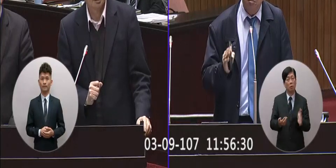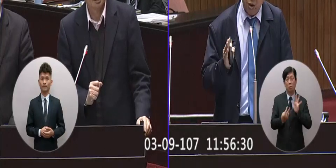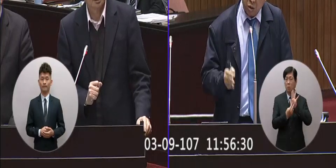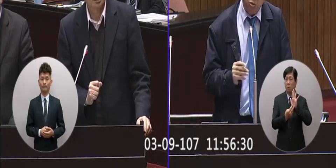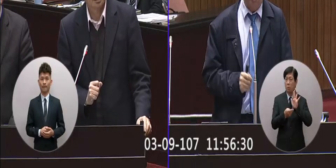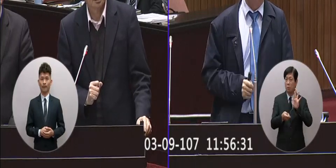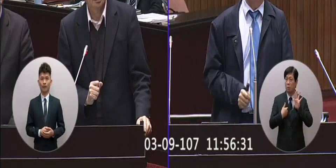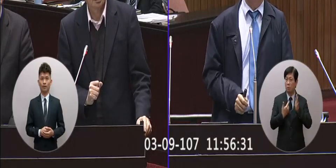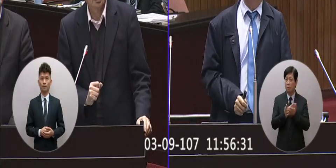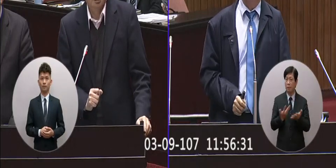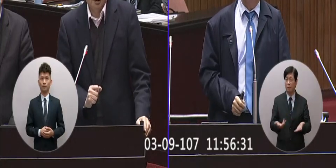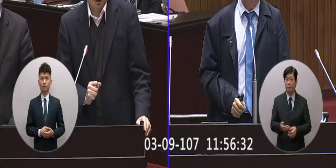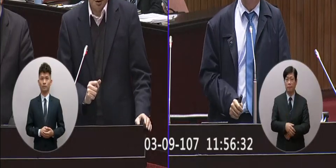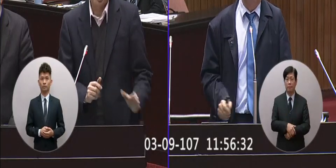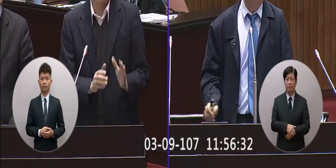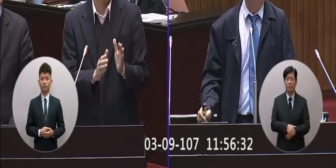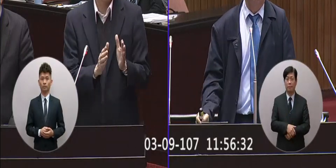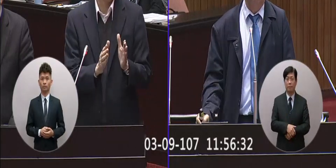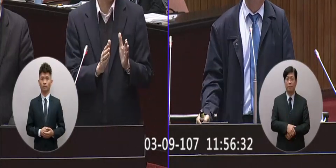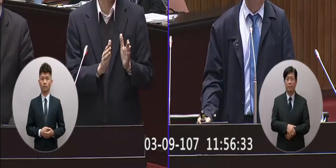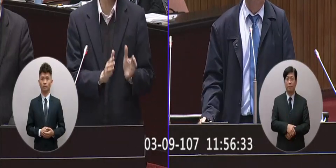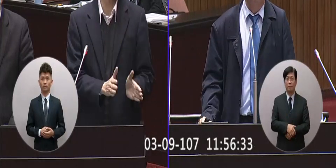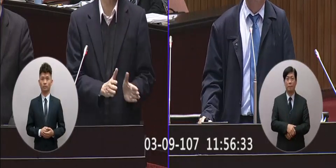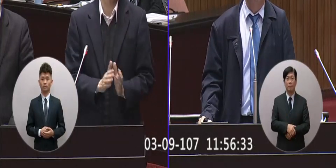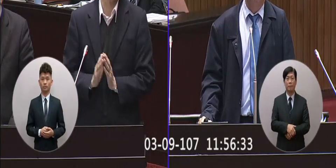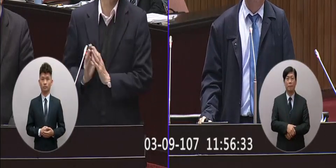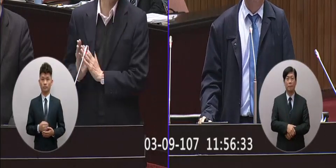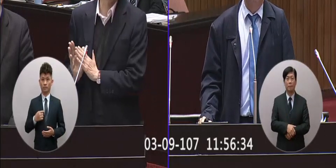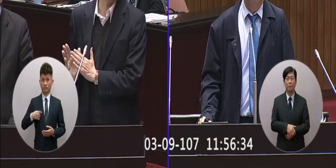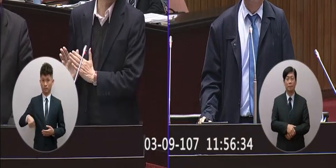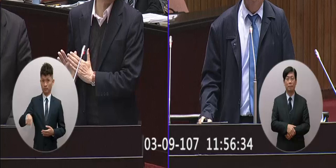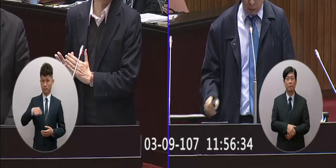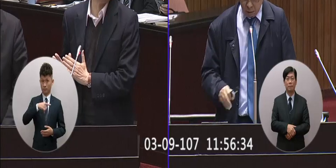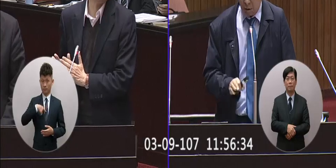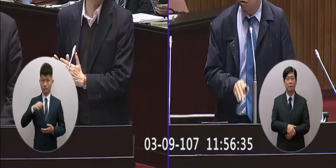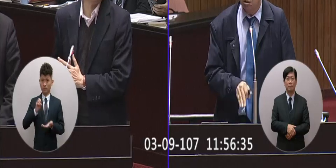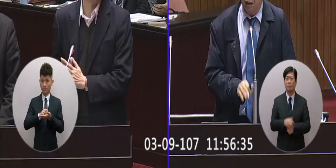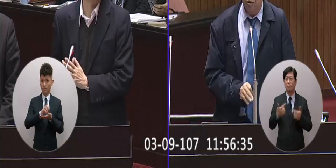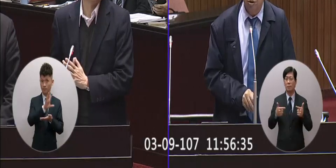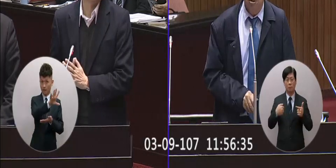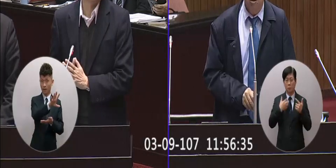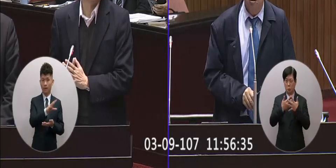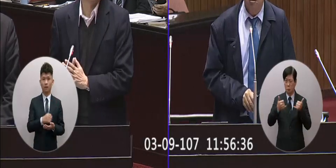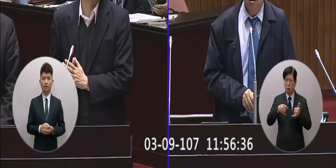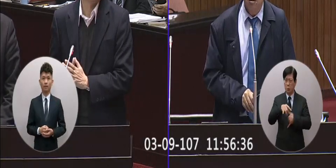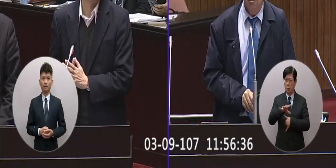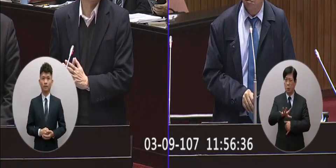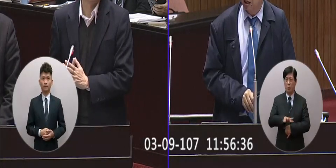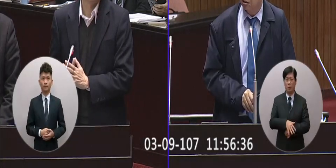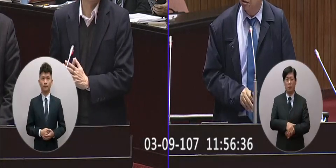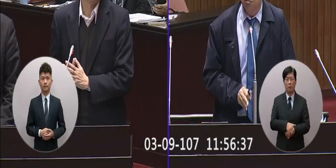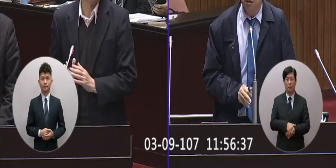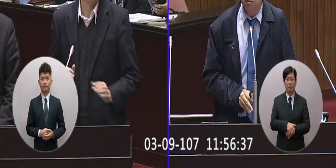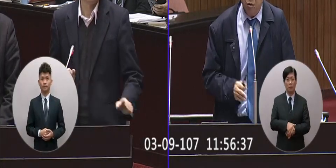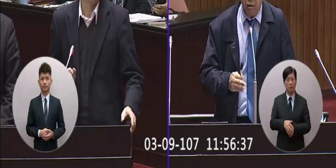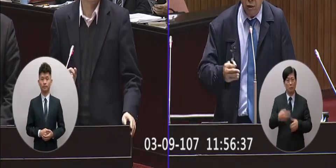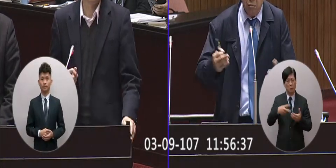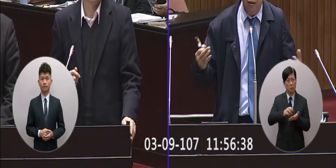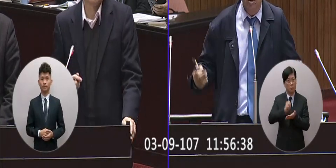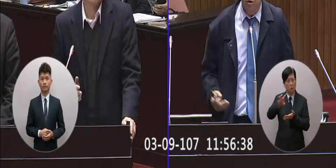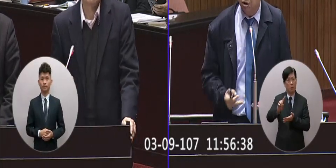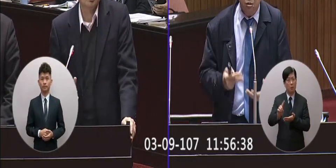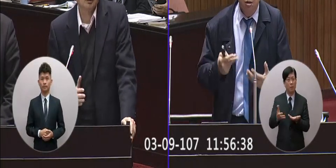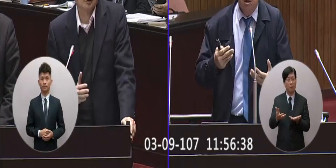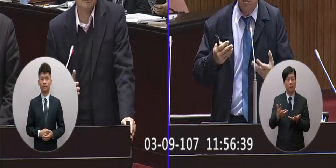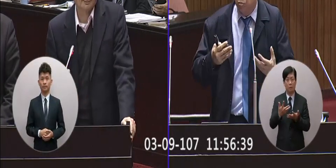水，边啊处理嘞。 我们会通报给这个。 不啦，这种在网络上啊嘞，他如果通报，你拢下